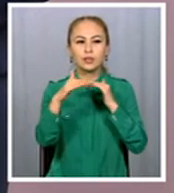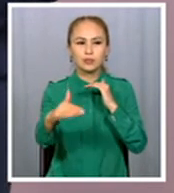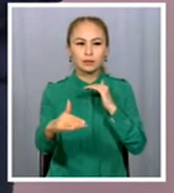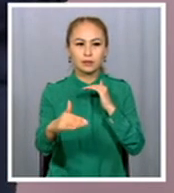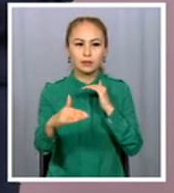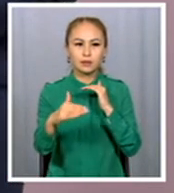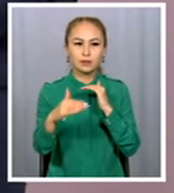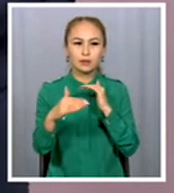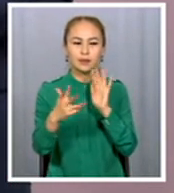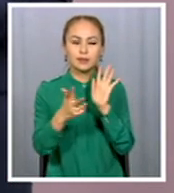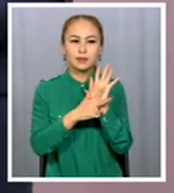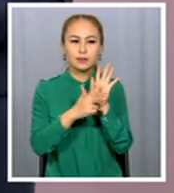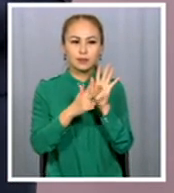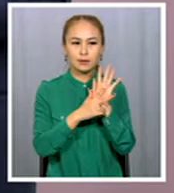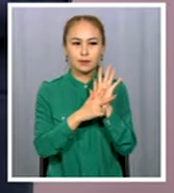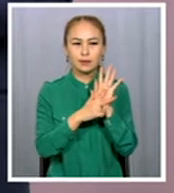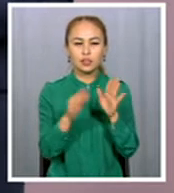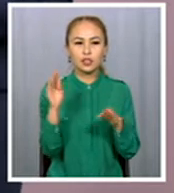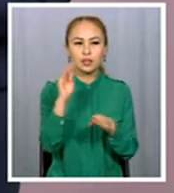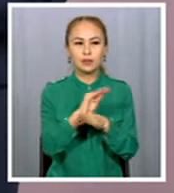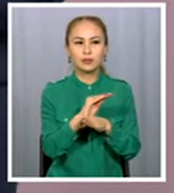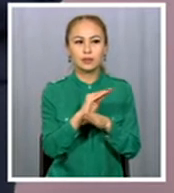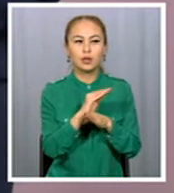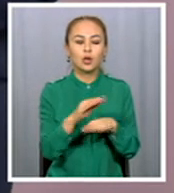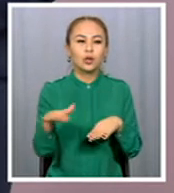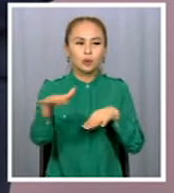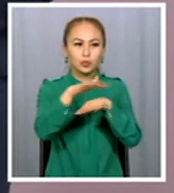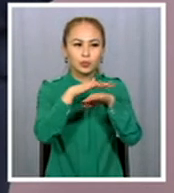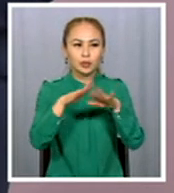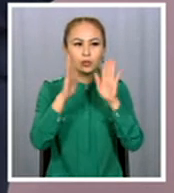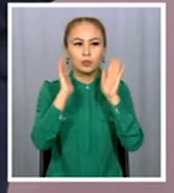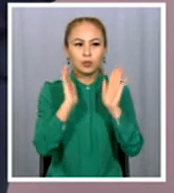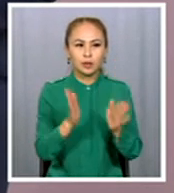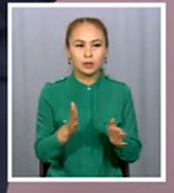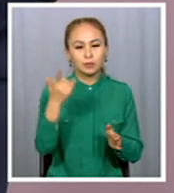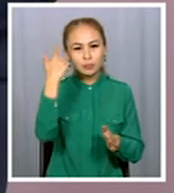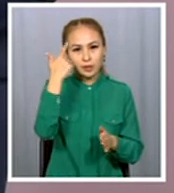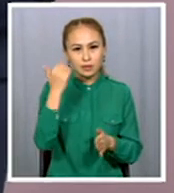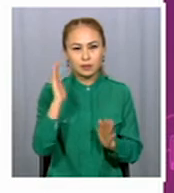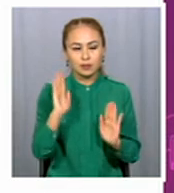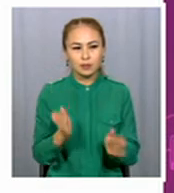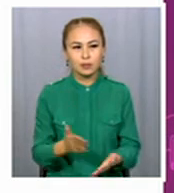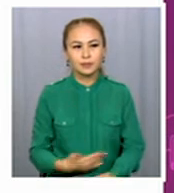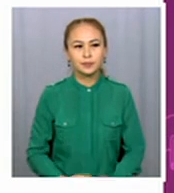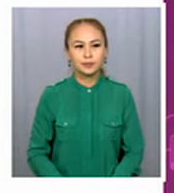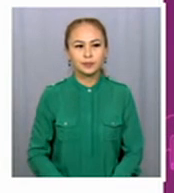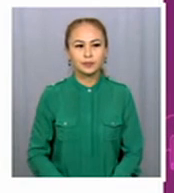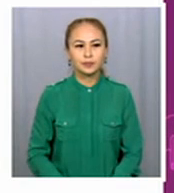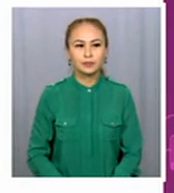Жазықтардың тегіс және төбелі болатынын білесіңдер.